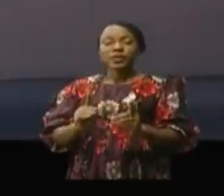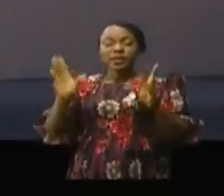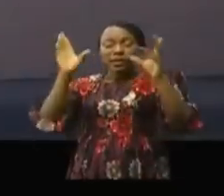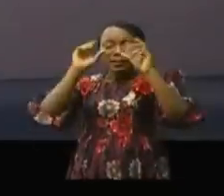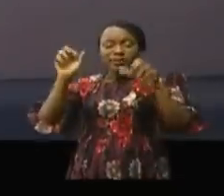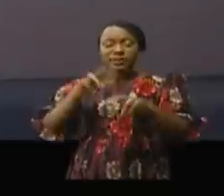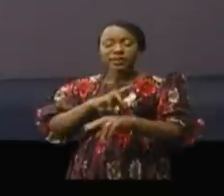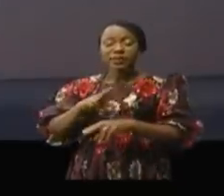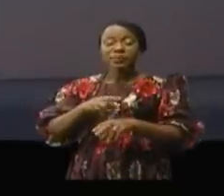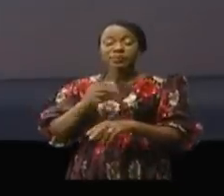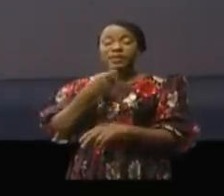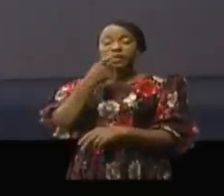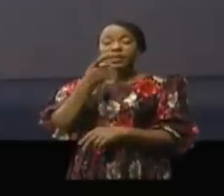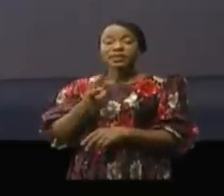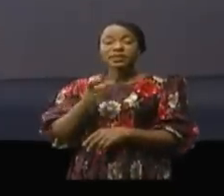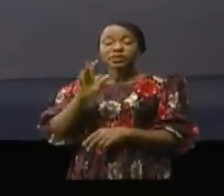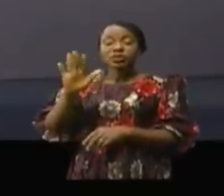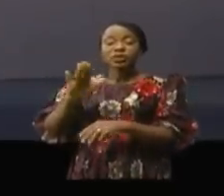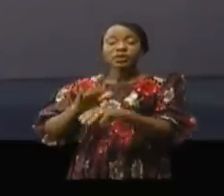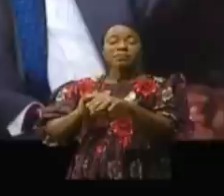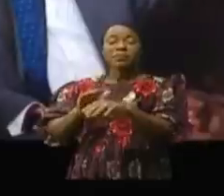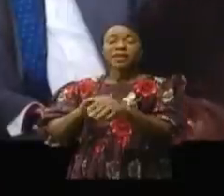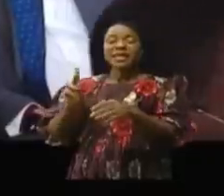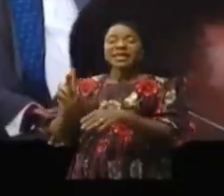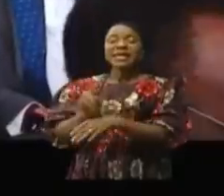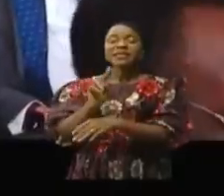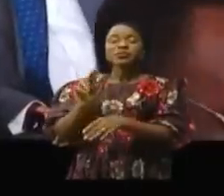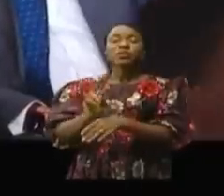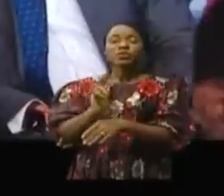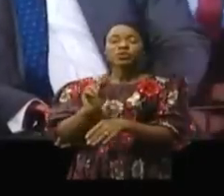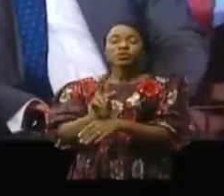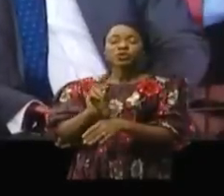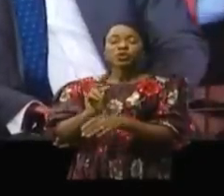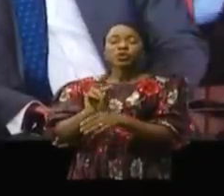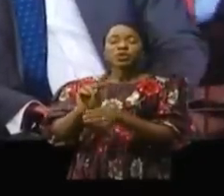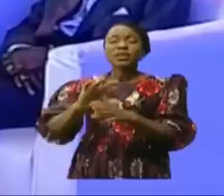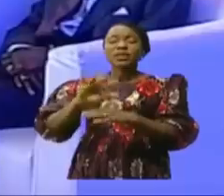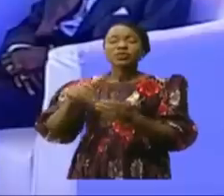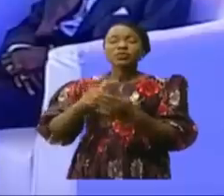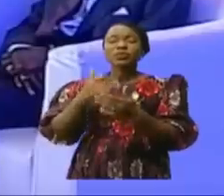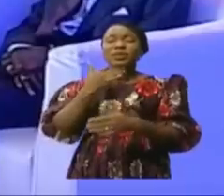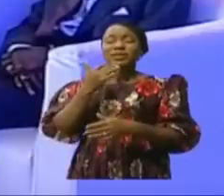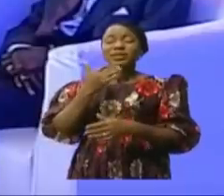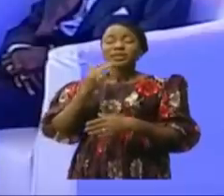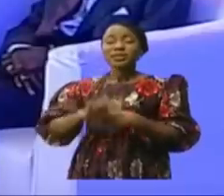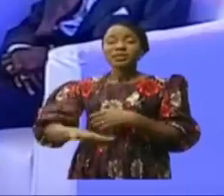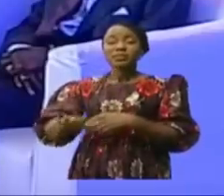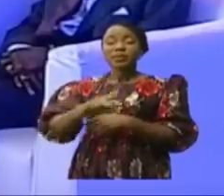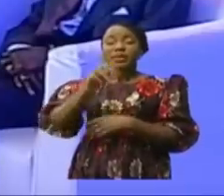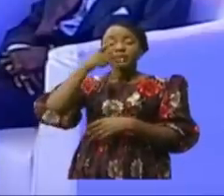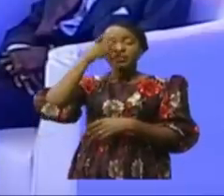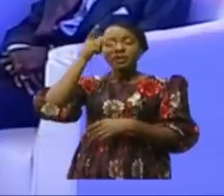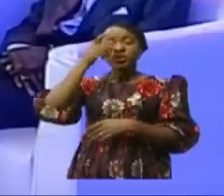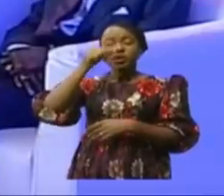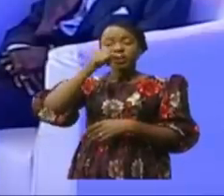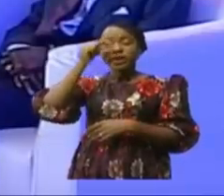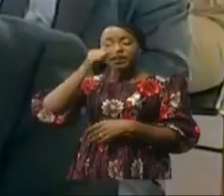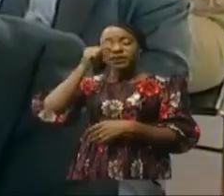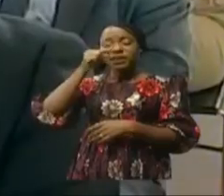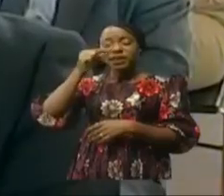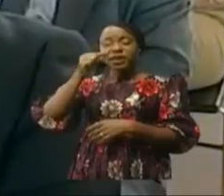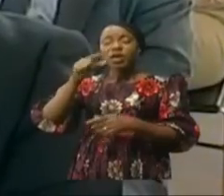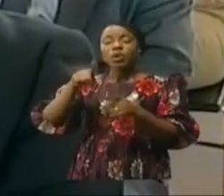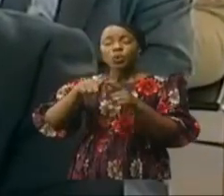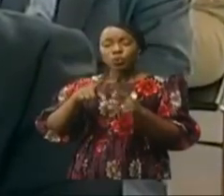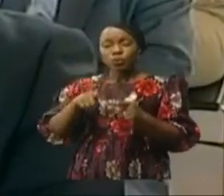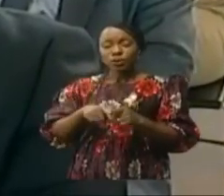République a réitéré son appel à l'exploitation d'énormes ressources pétrolières et gazières dont regorge la RDC, aux